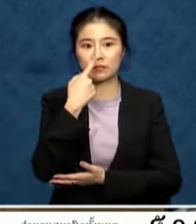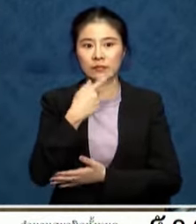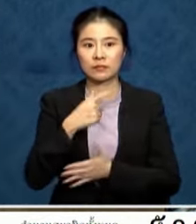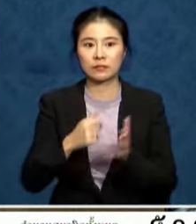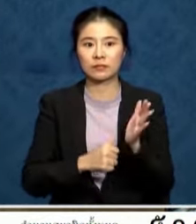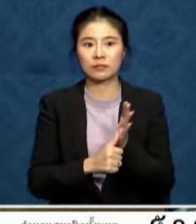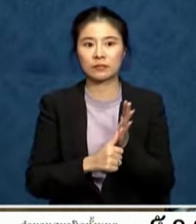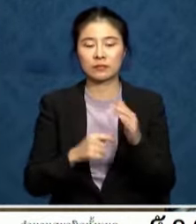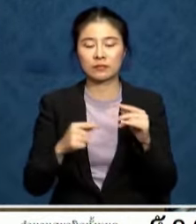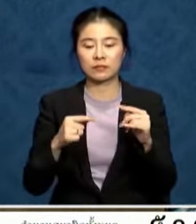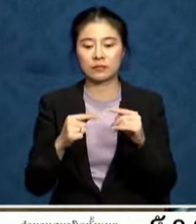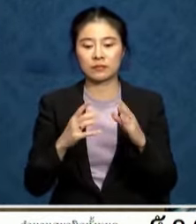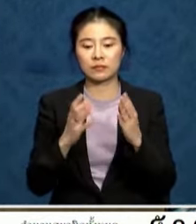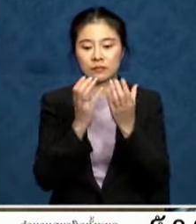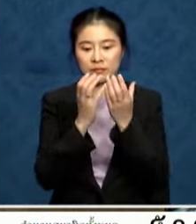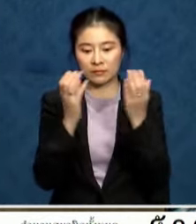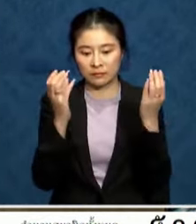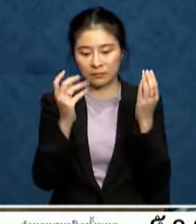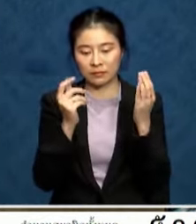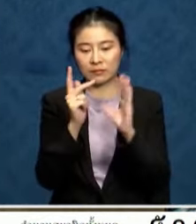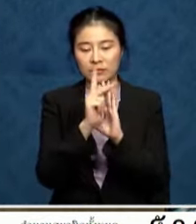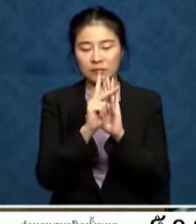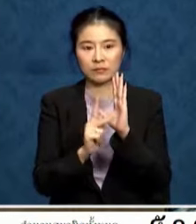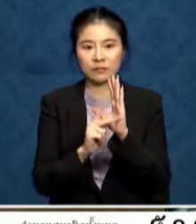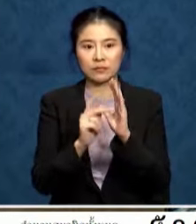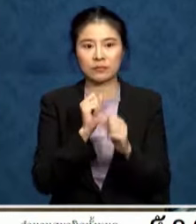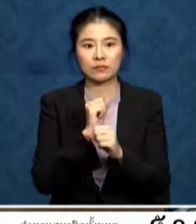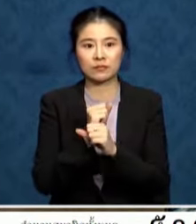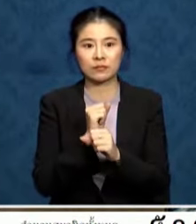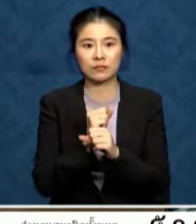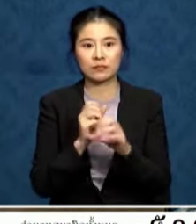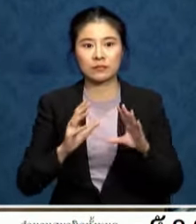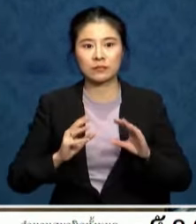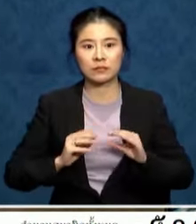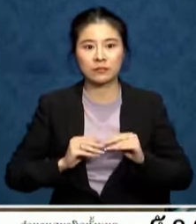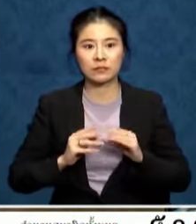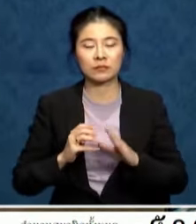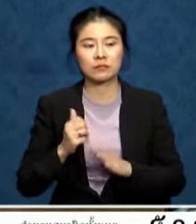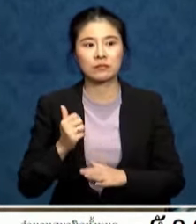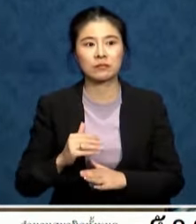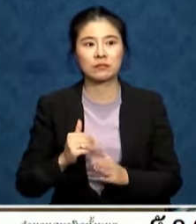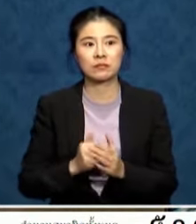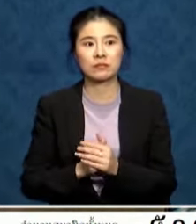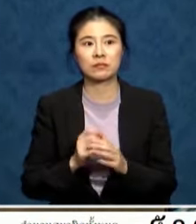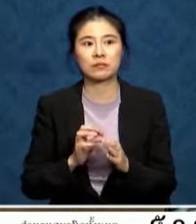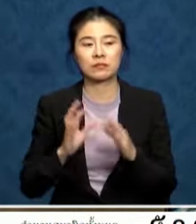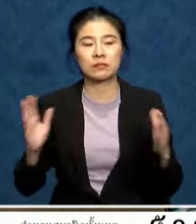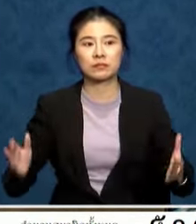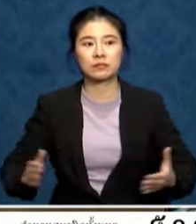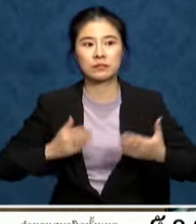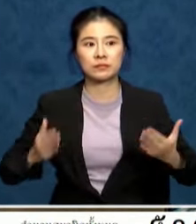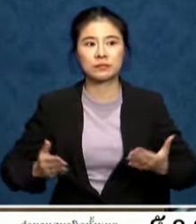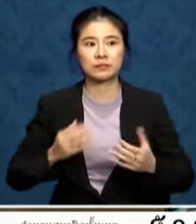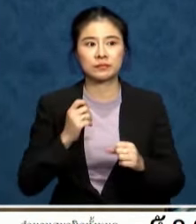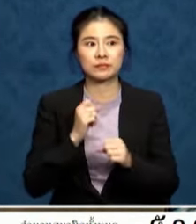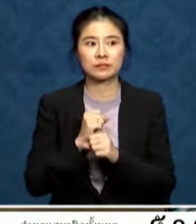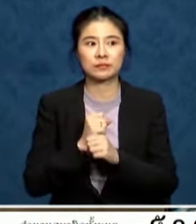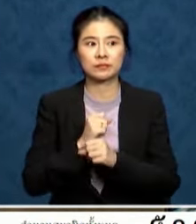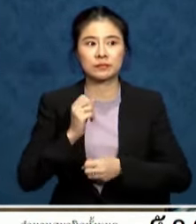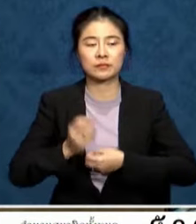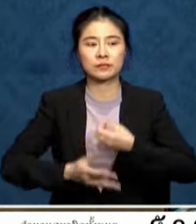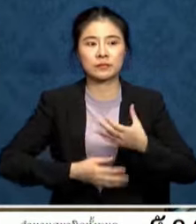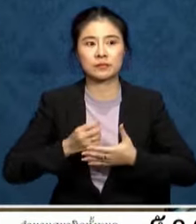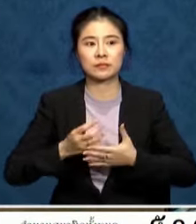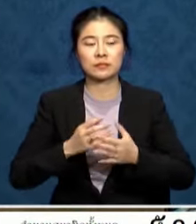มนูญทั้งฉบับหรือไม่เห็นด้วยก็สามารถรณรงค์ได้อย่างเสรี สามารถที่จะแสดงความคิดเห็นได้อย่